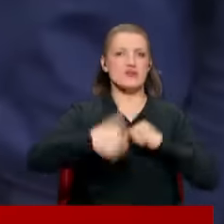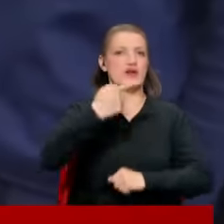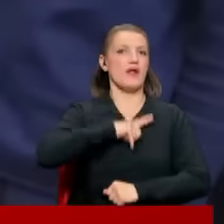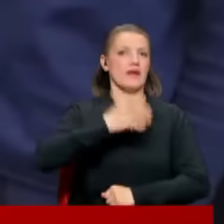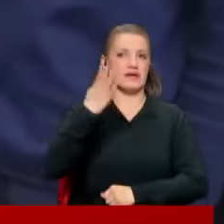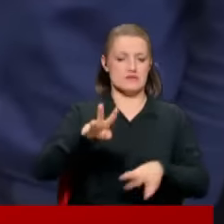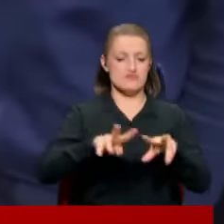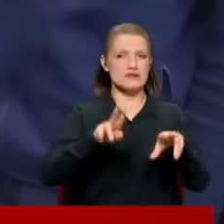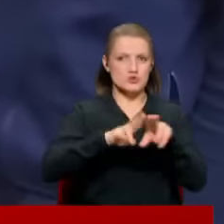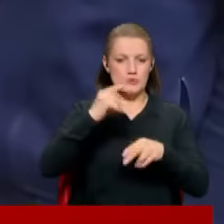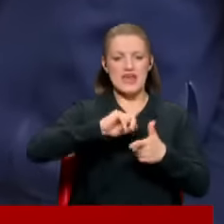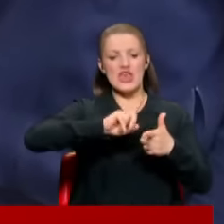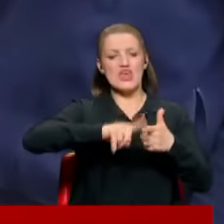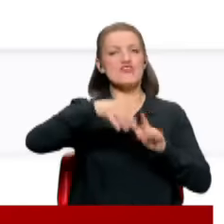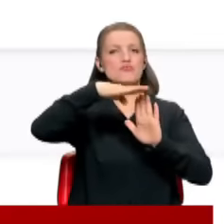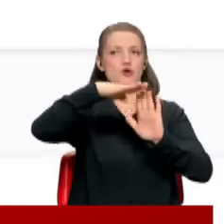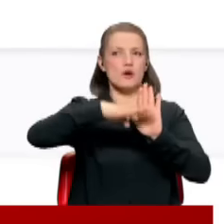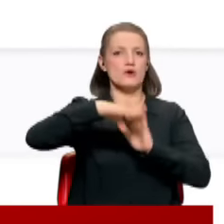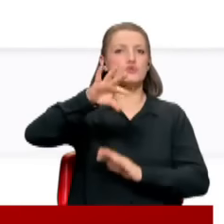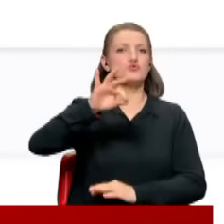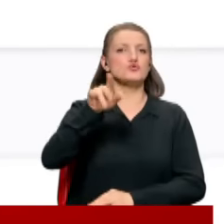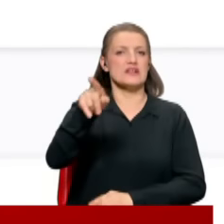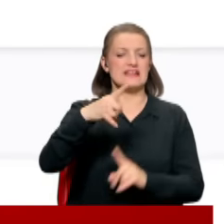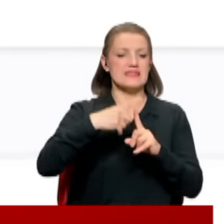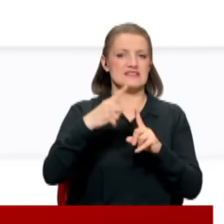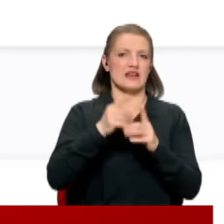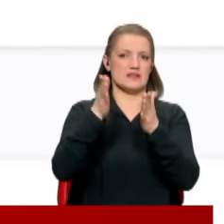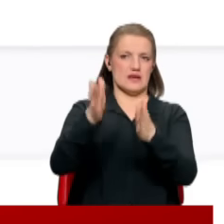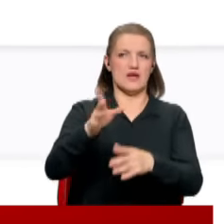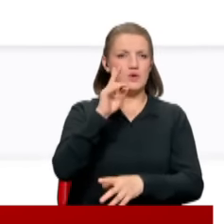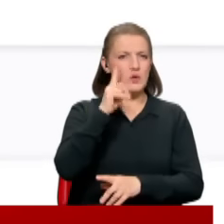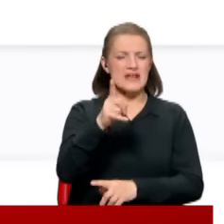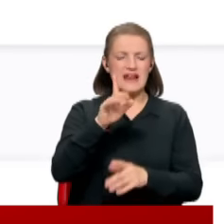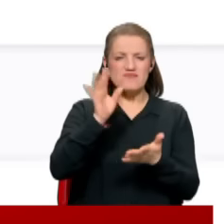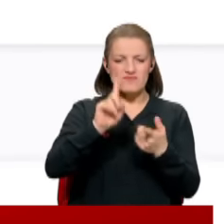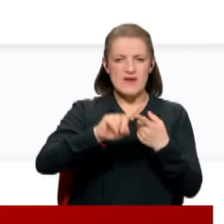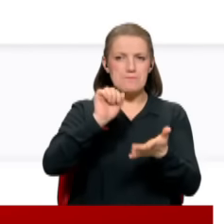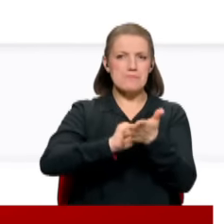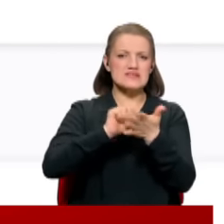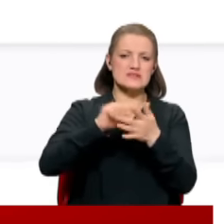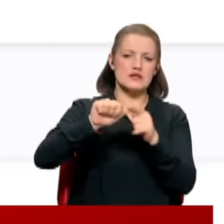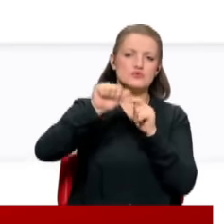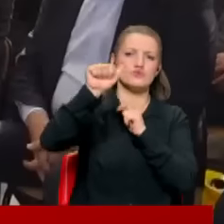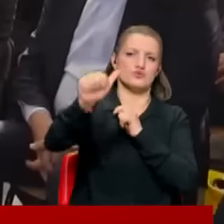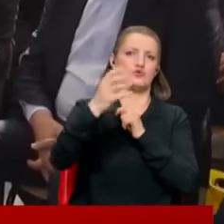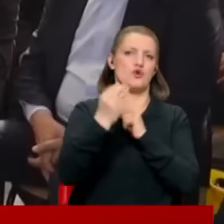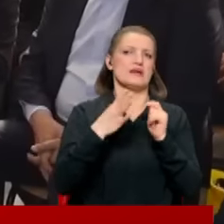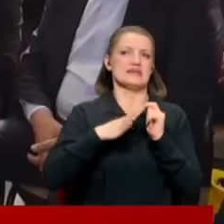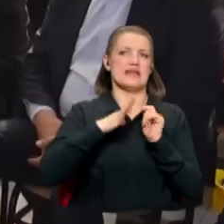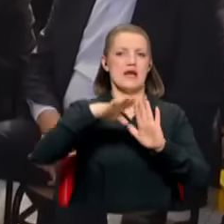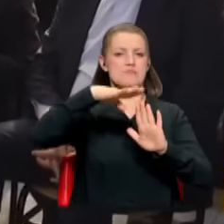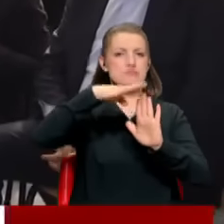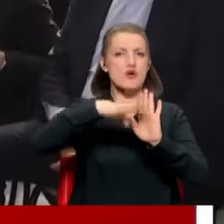Başkan adayı ikinci programındaysa Tuzla'da tersanedeydi. Gözlerden ve basından uzak olmayı tercih etti.